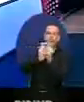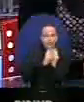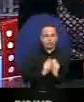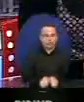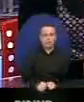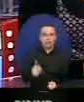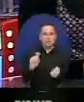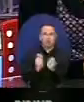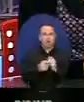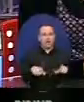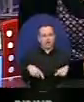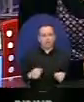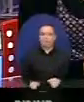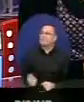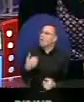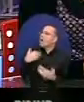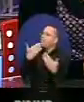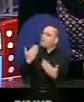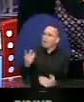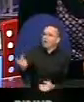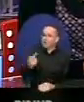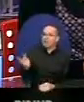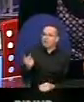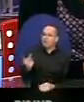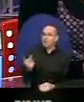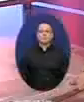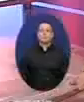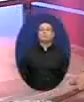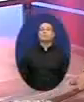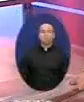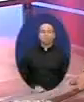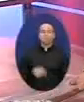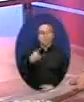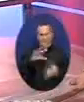חיים. אני ממש. מאוד מודה לשתיכן. תודה, מנהיגות שלי. הקלישה אומרת שאתה...